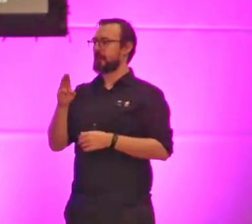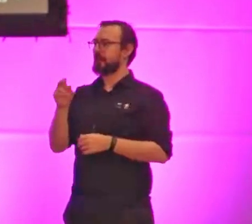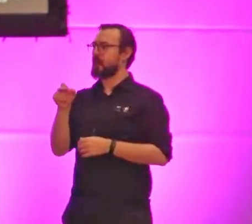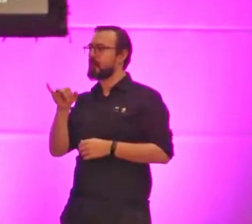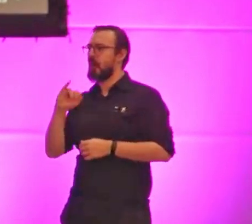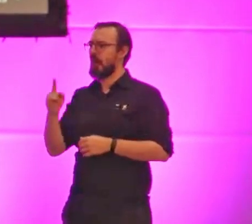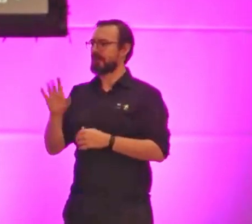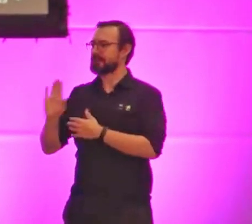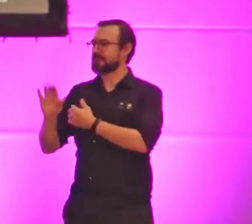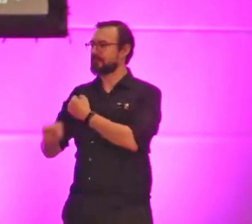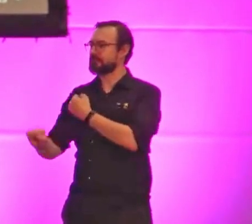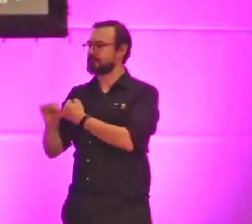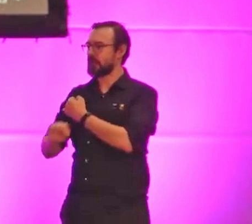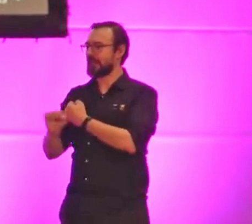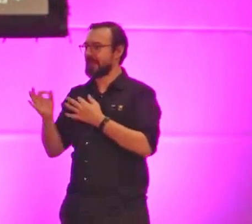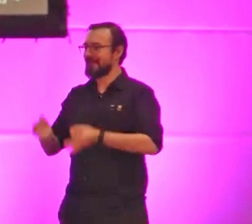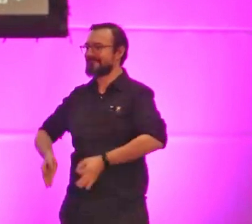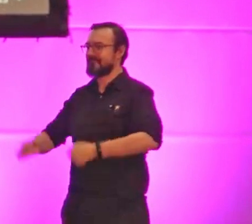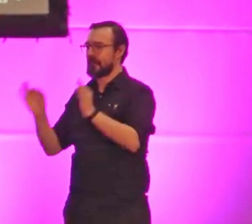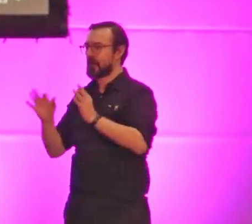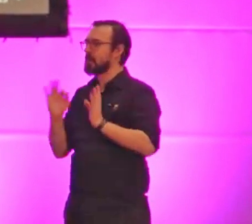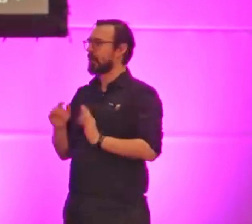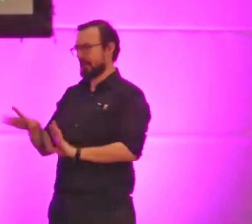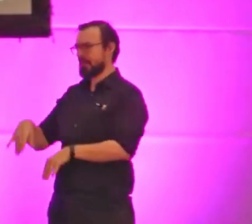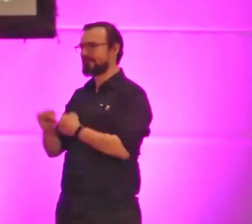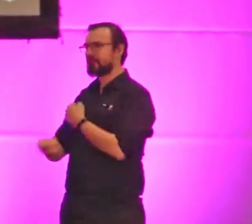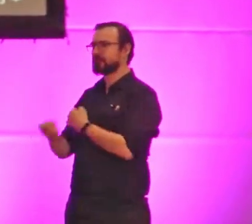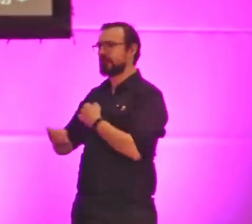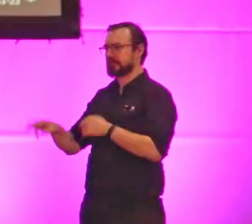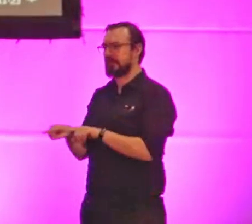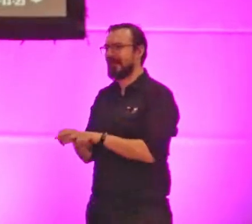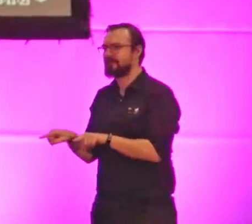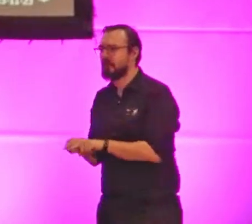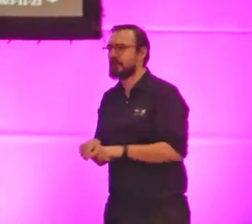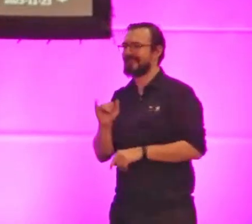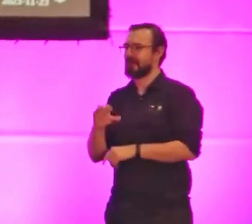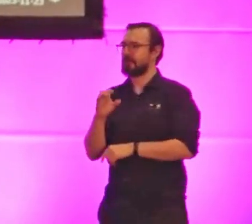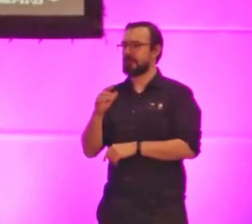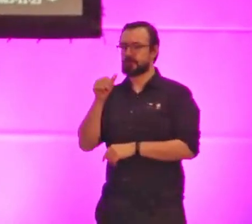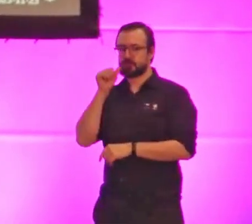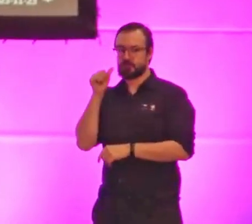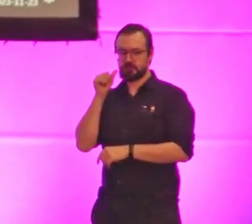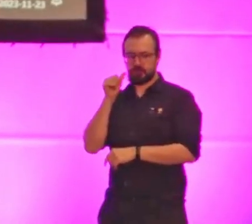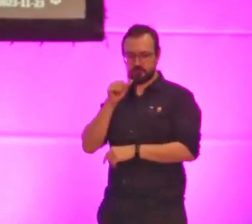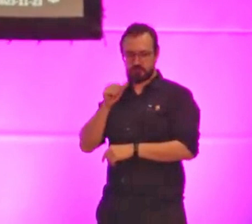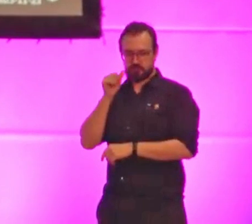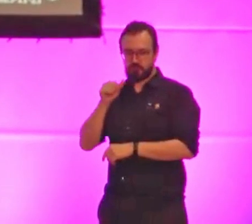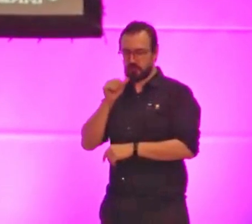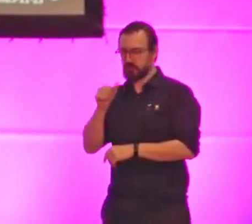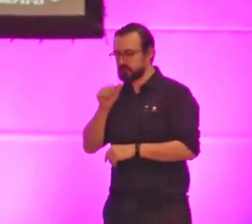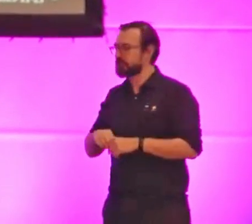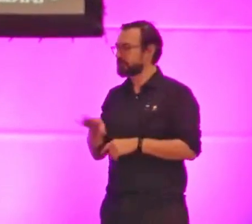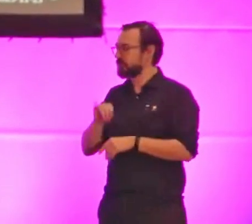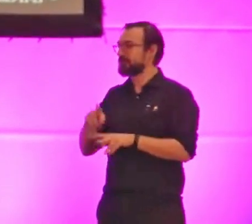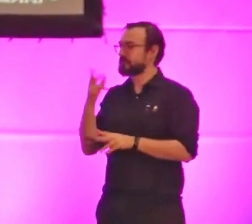moraliska försvar i offentligheten. Hur har de försvarat sin närvaro i Sudan, som det var